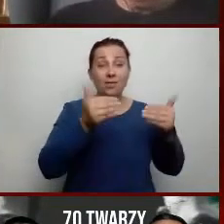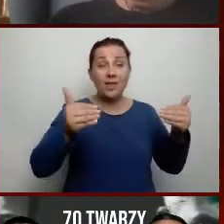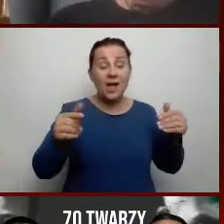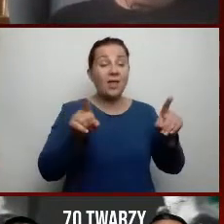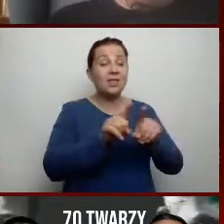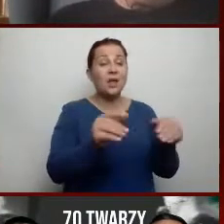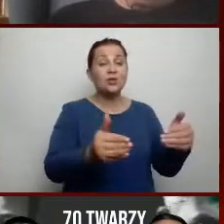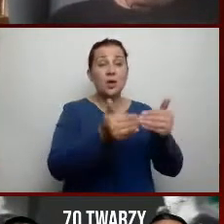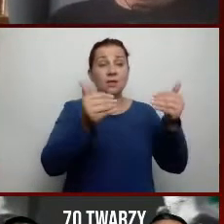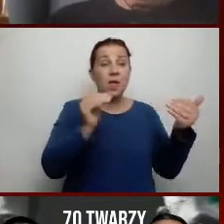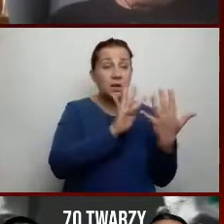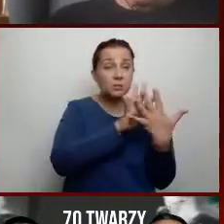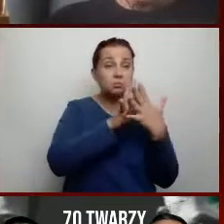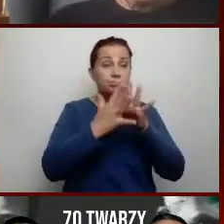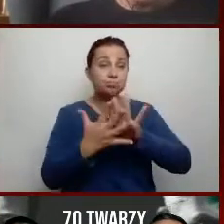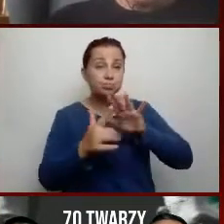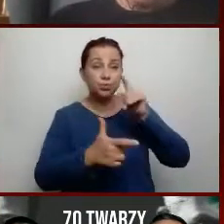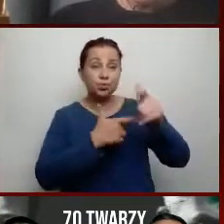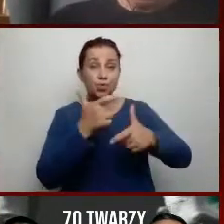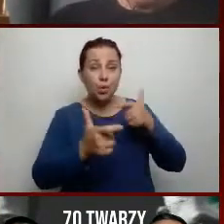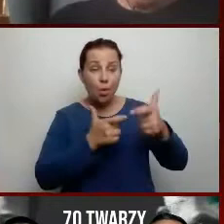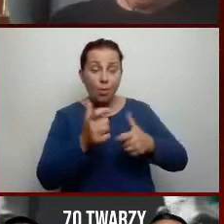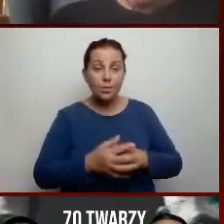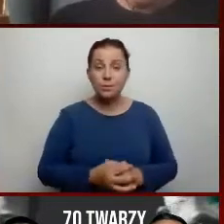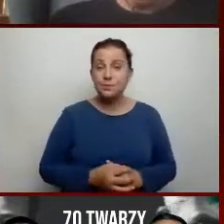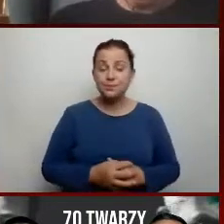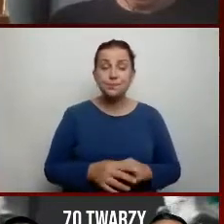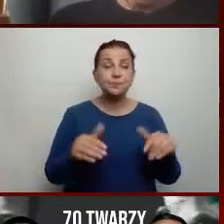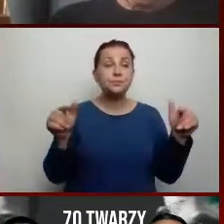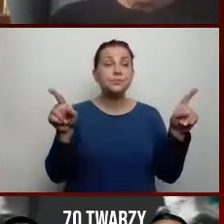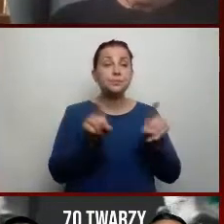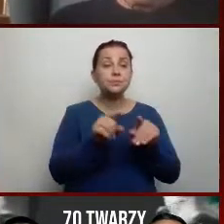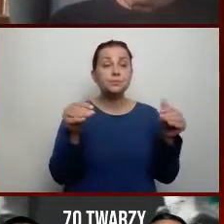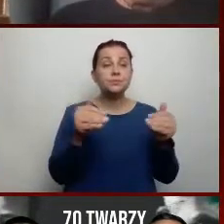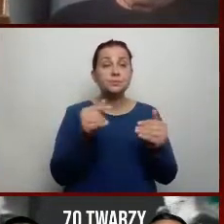teatru, jest też, można powiedzieć, że